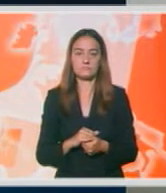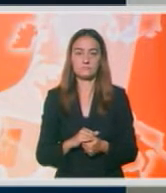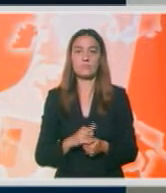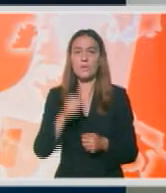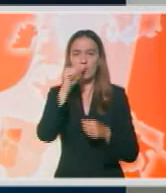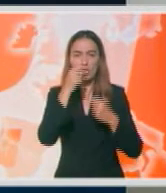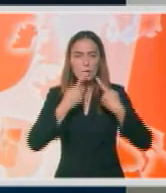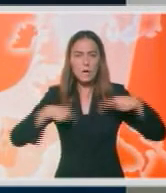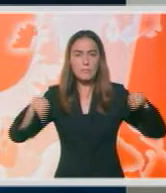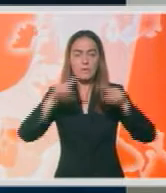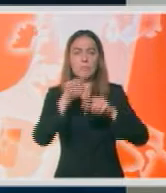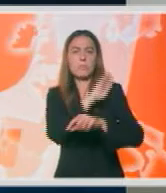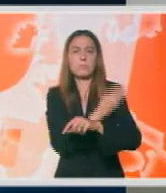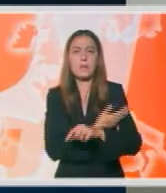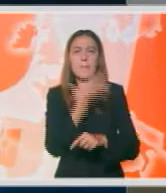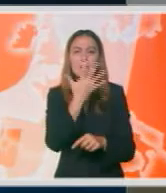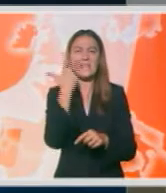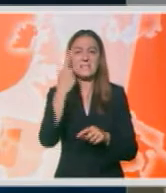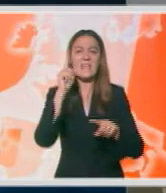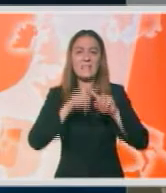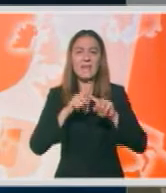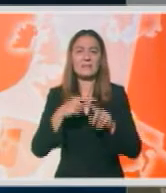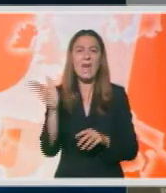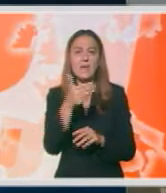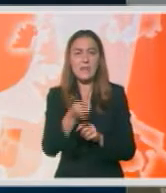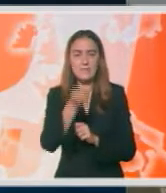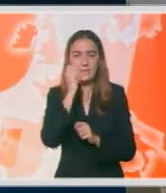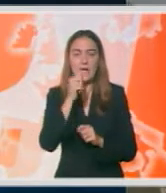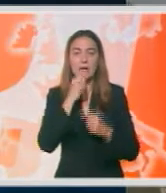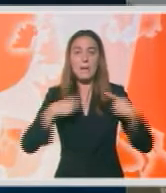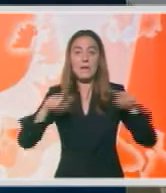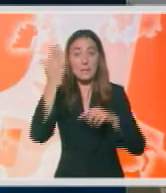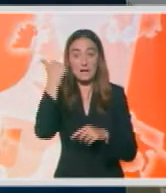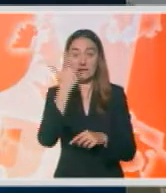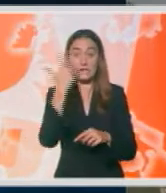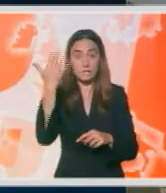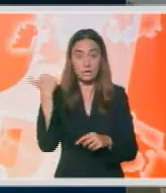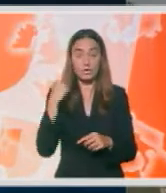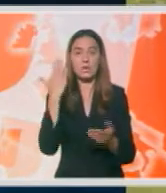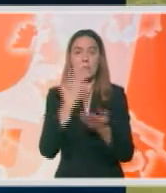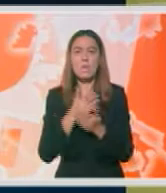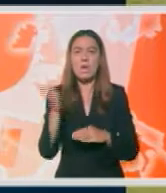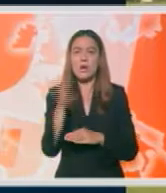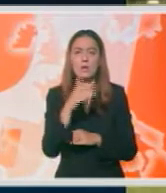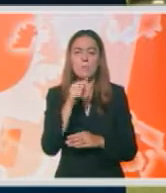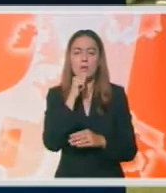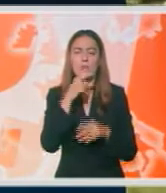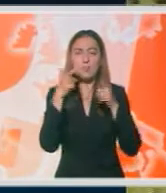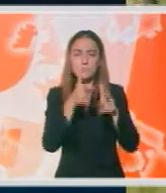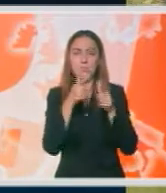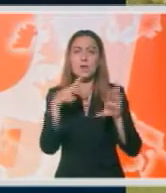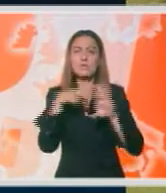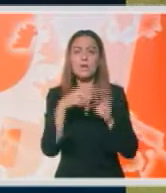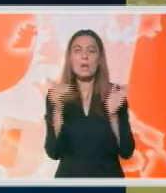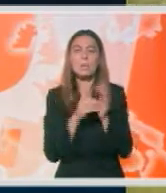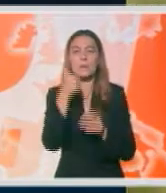Vodeno prostranstvo kapaciteta 53 hektara, ribnjak Bečmenska bara, pre 35 godina bio je ribnjak sa tovnim šaranima za